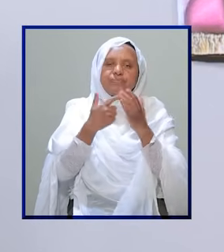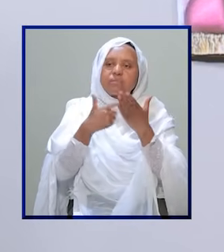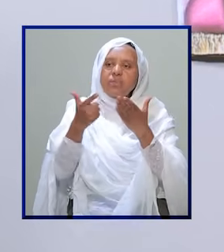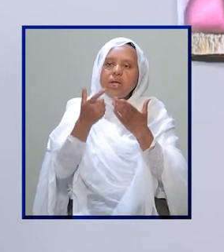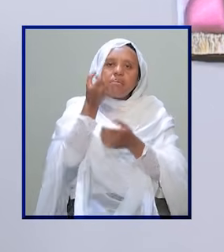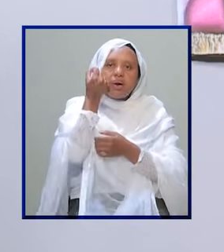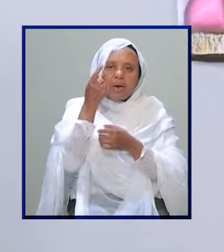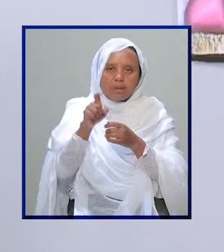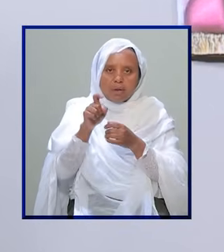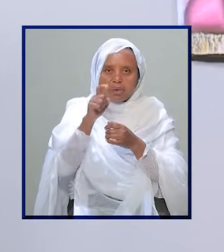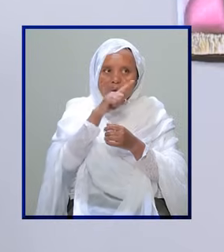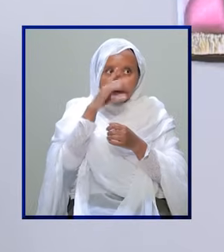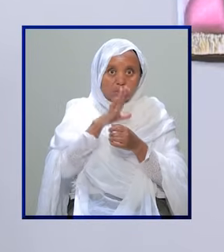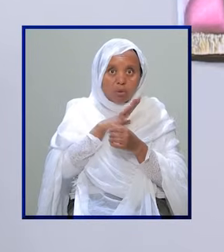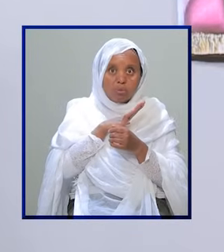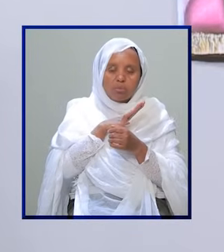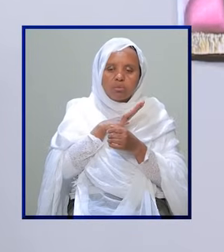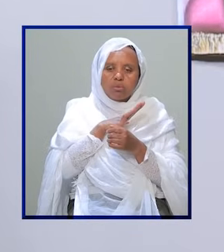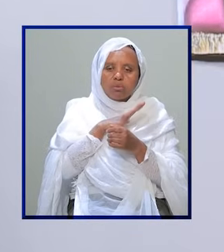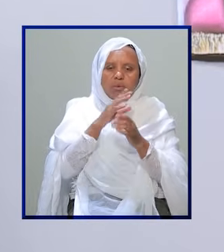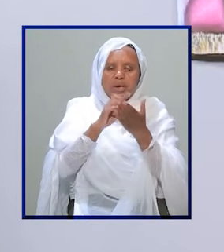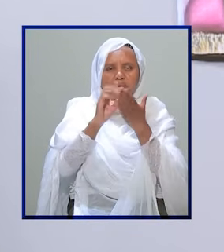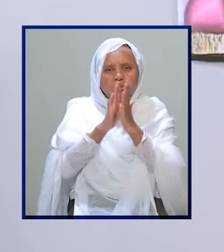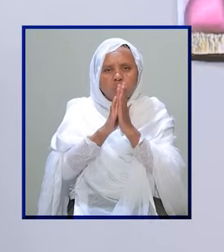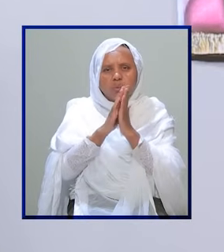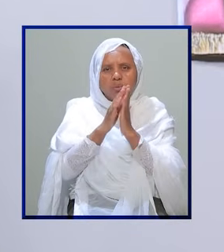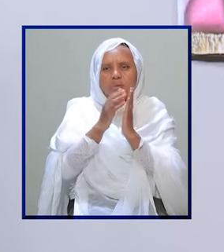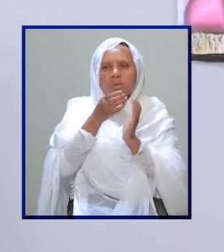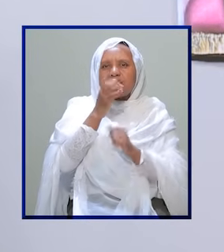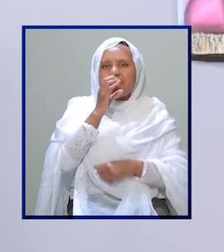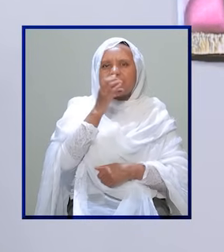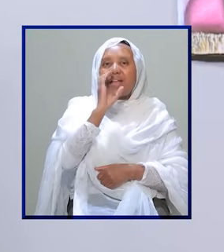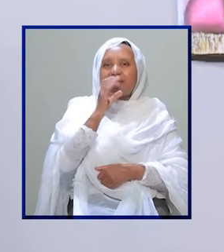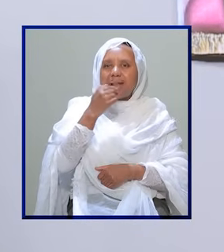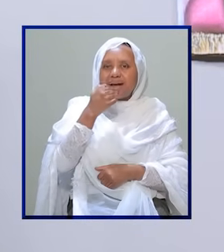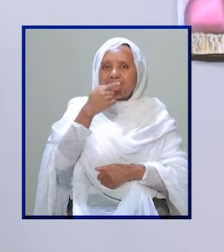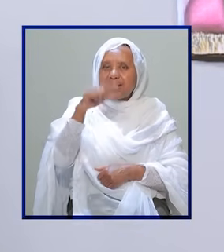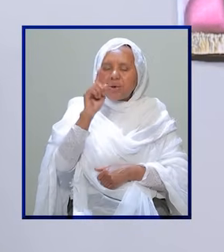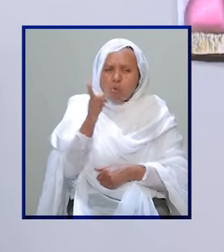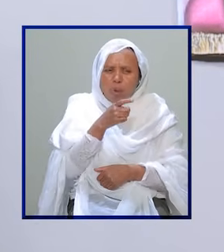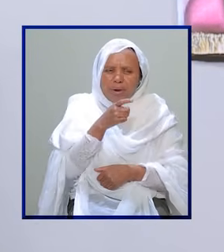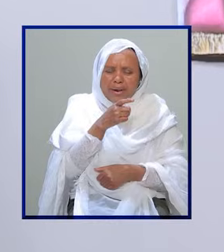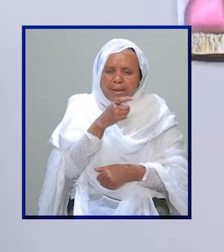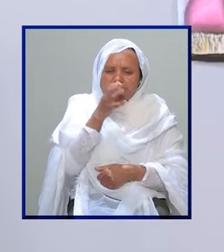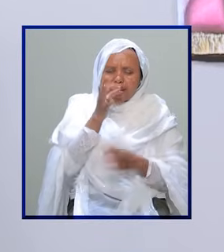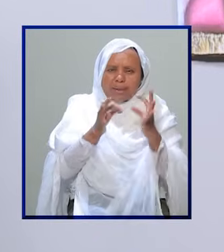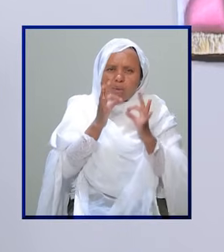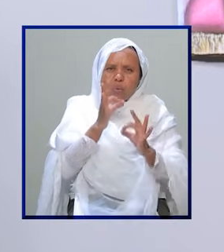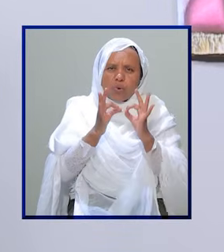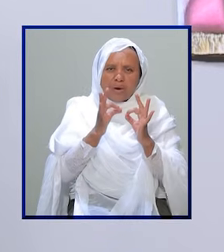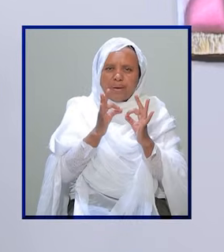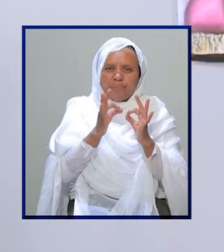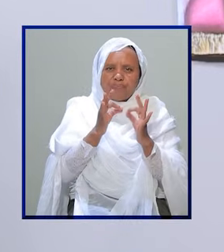ይሄንን ነው መረዳት ያለበት ሰው። አንዳንድ ሰው አስቀድሶ ጸበል ሳይጠጣ ከሄደ የሆነ እንደ ተኮነነ ምናምን